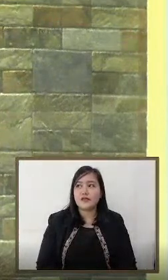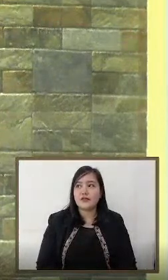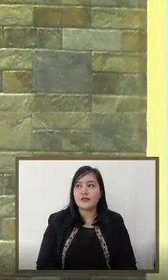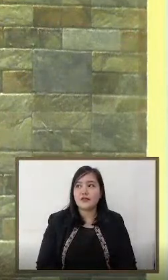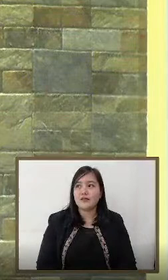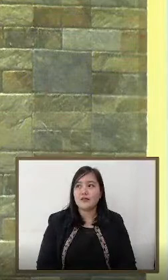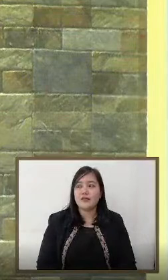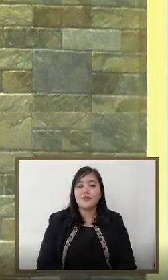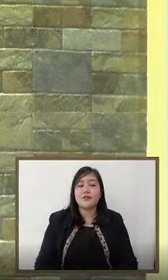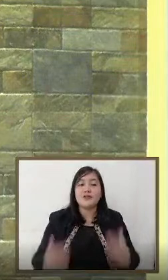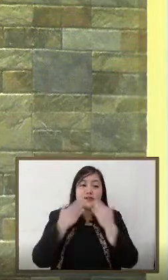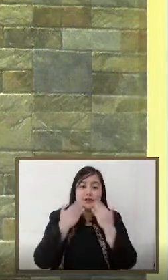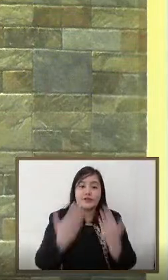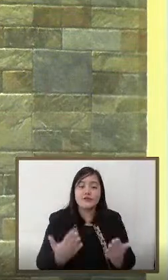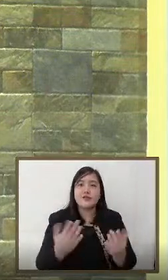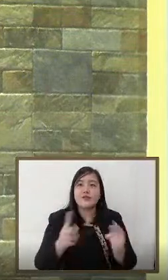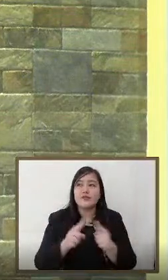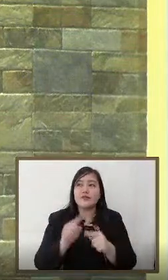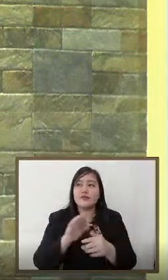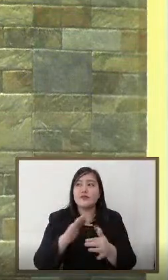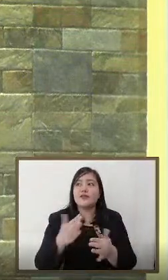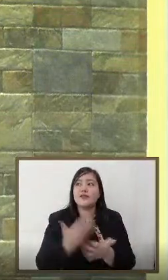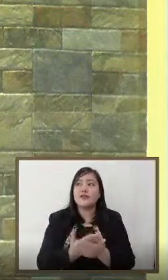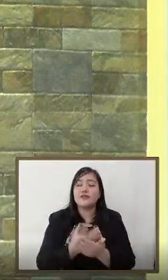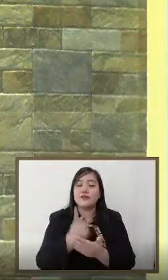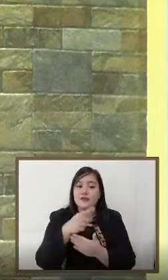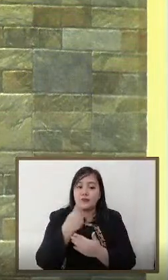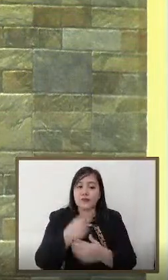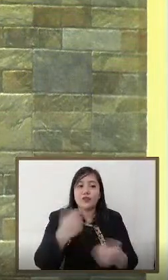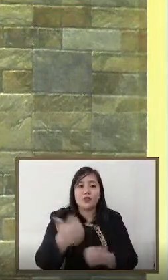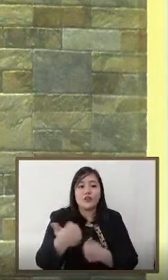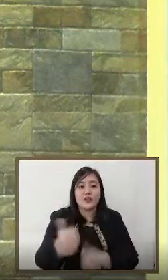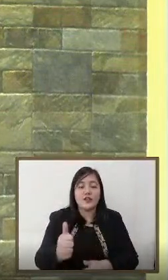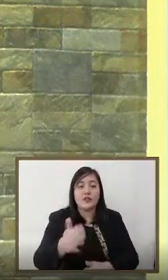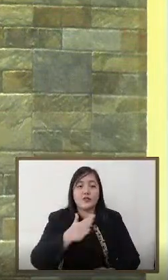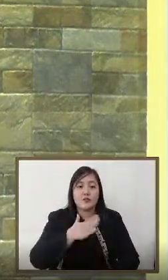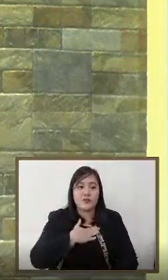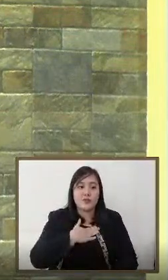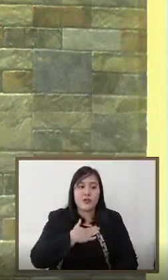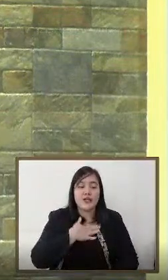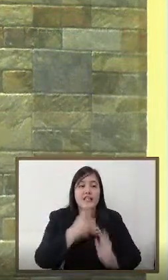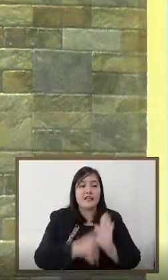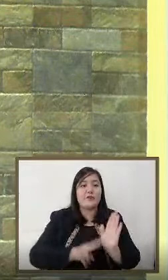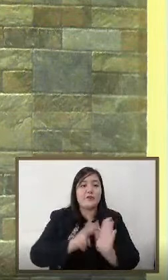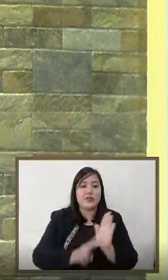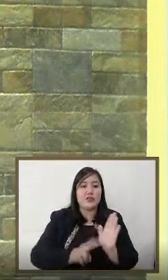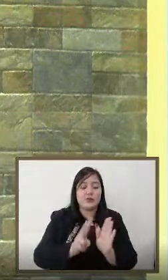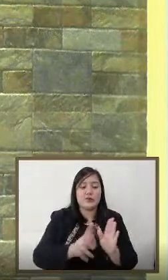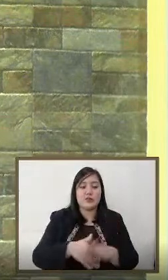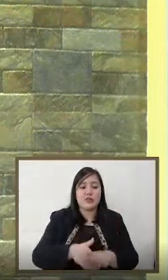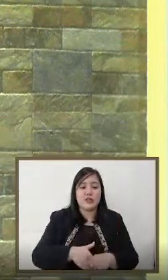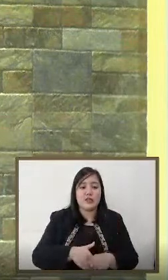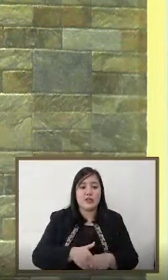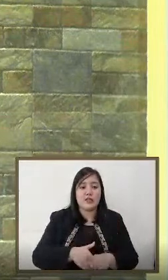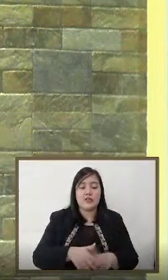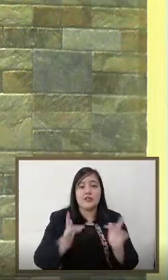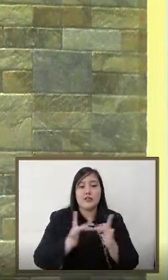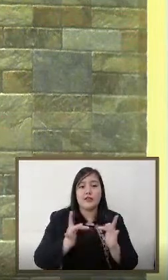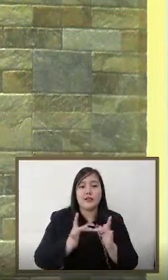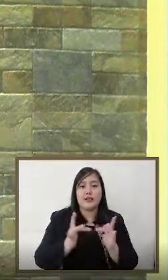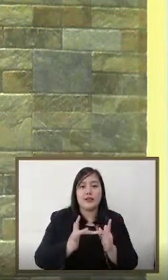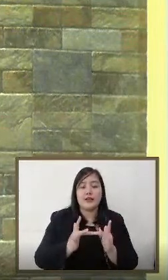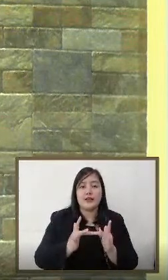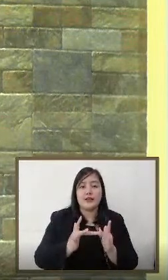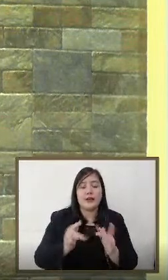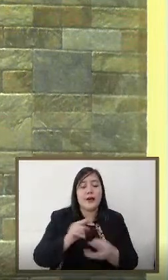Salamat po dun sa nag-follow sa mga reels na preaching ni Pastor na ginagawa ko,